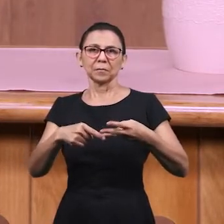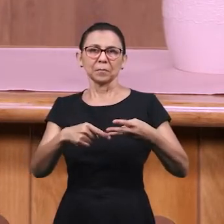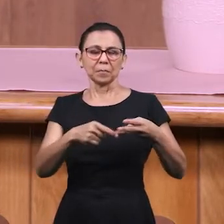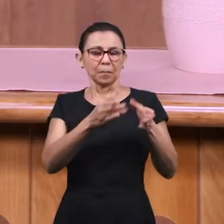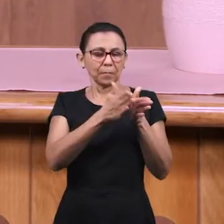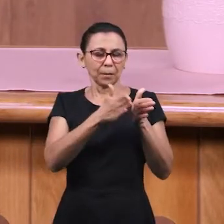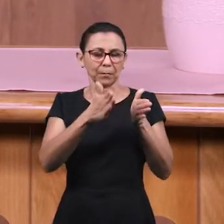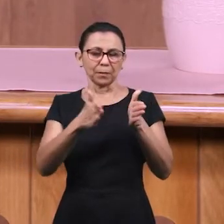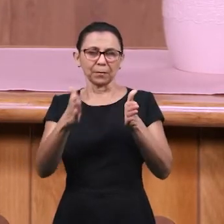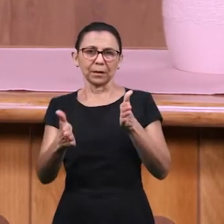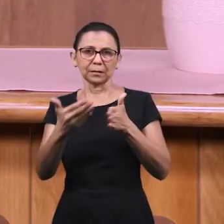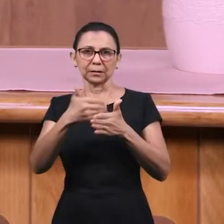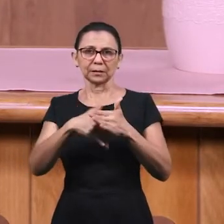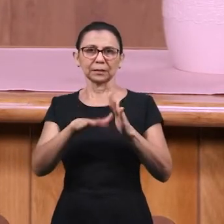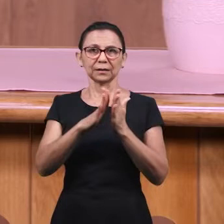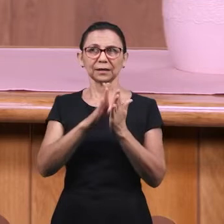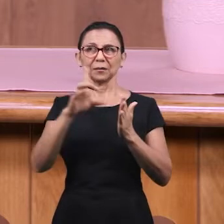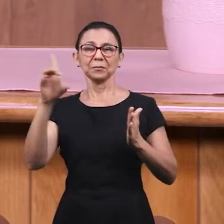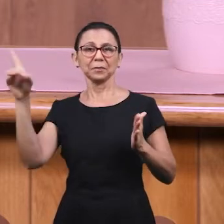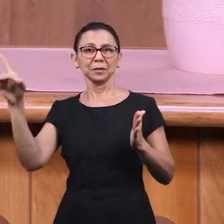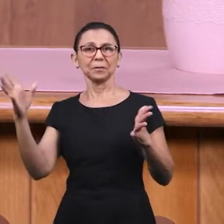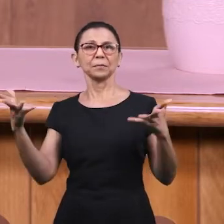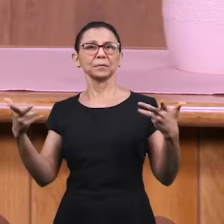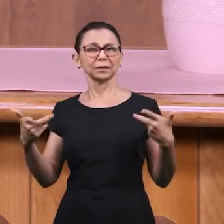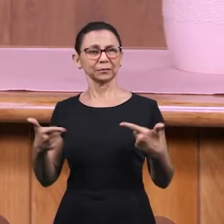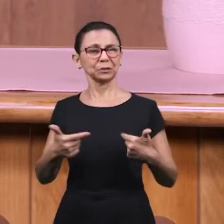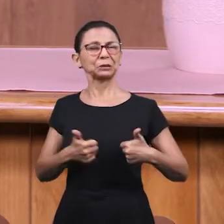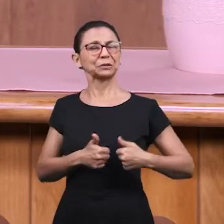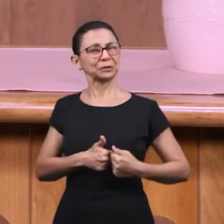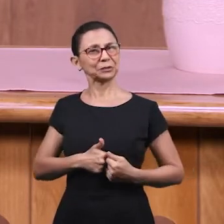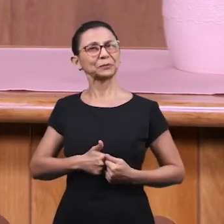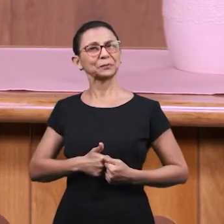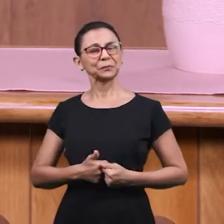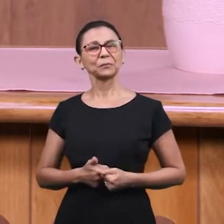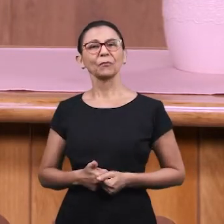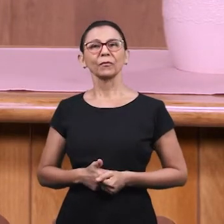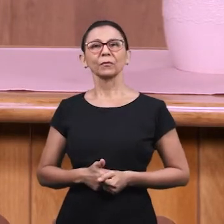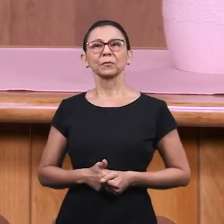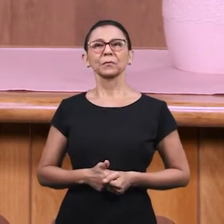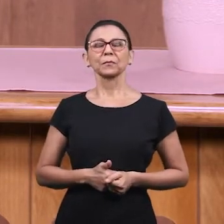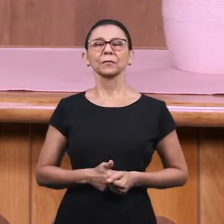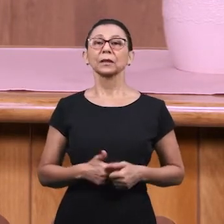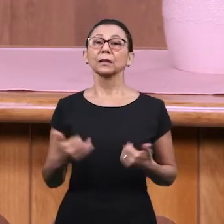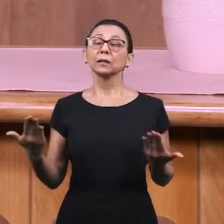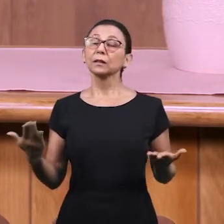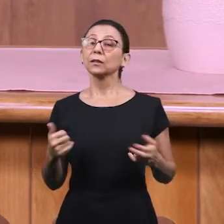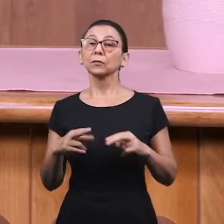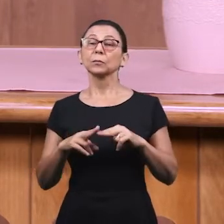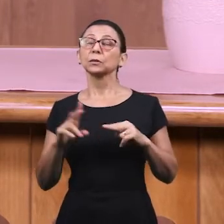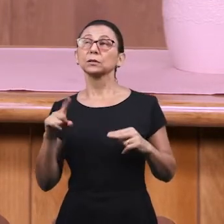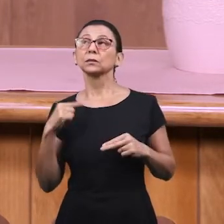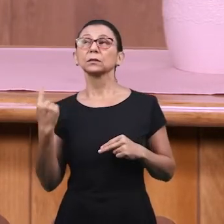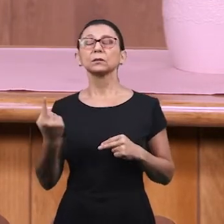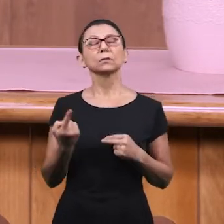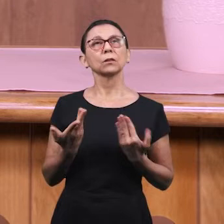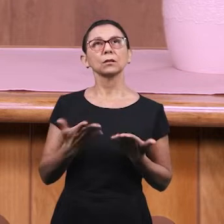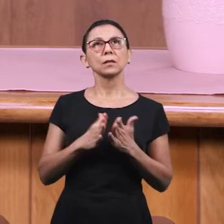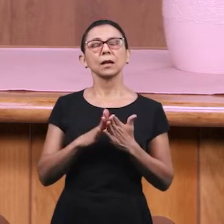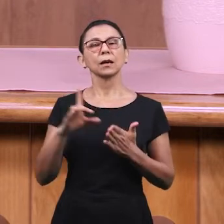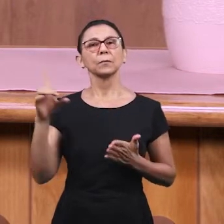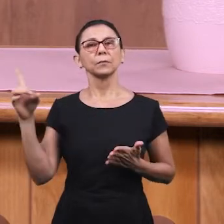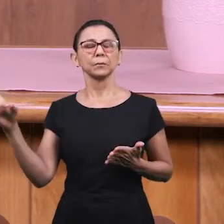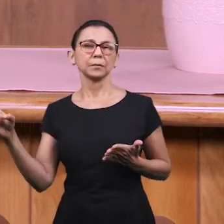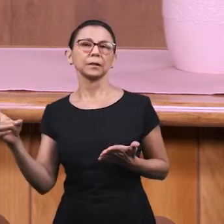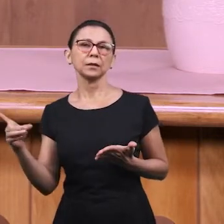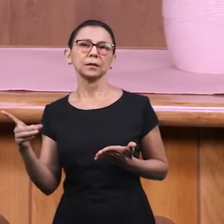Это замечательные, чудные вещи, которым церковь должна жить. Поэтому мы возвращаемся к Слову. Слово